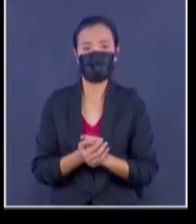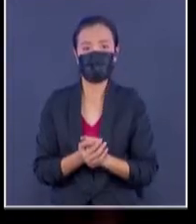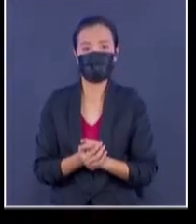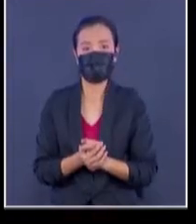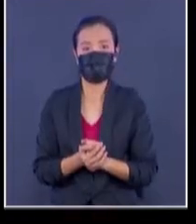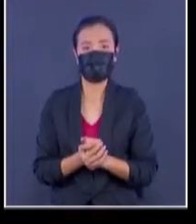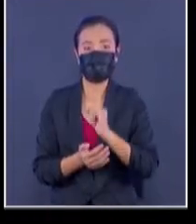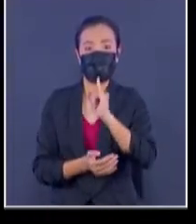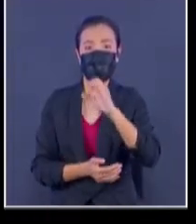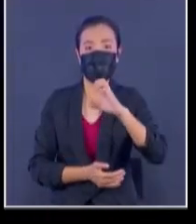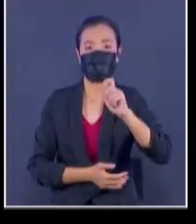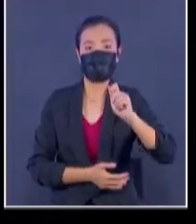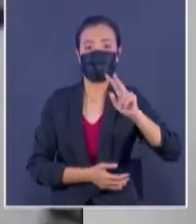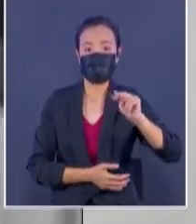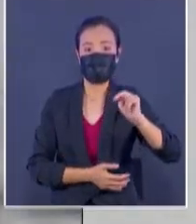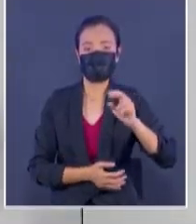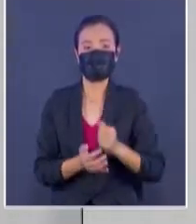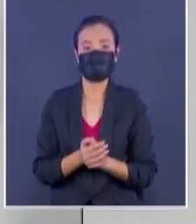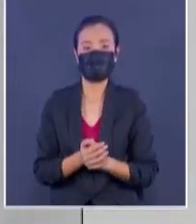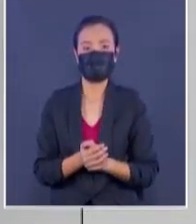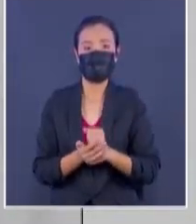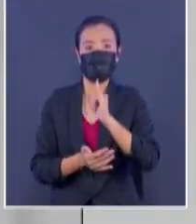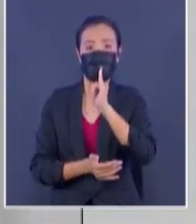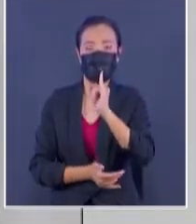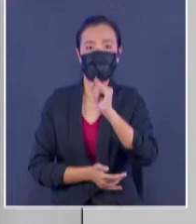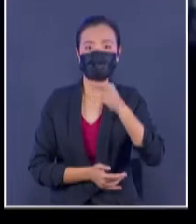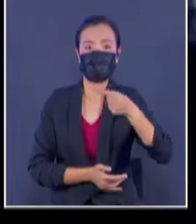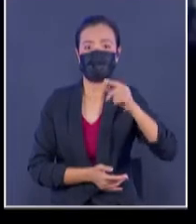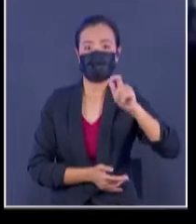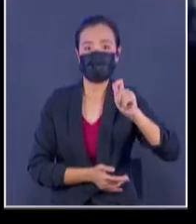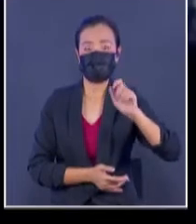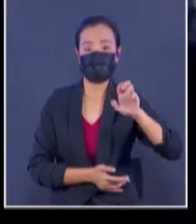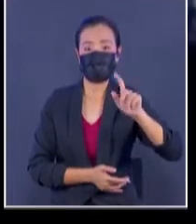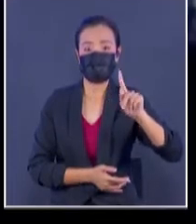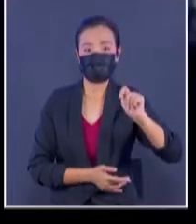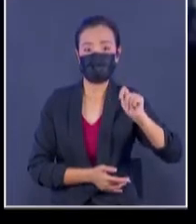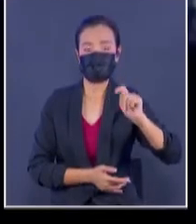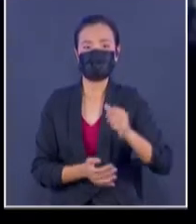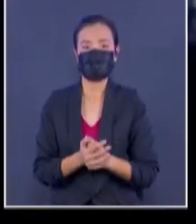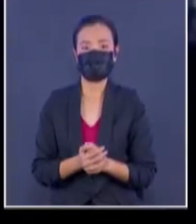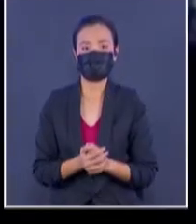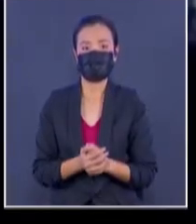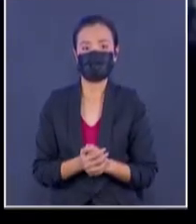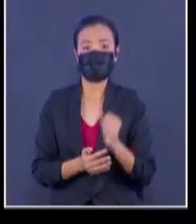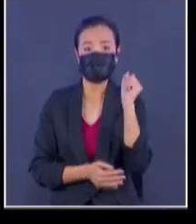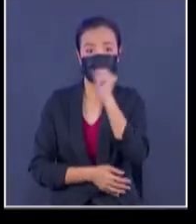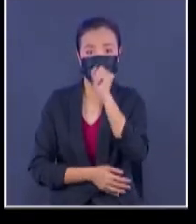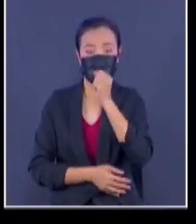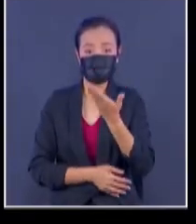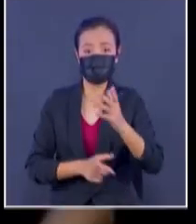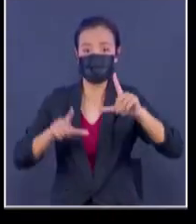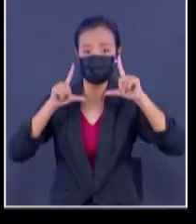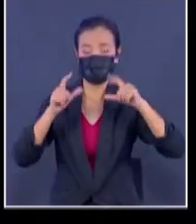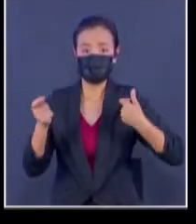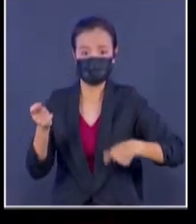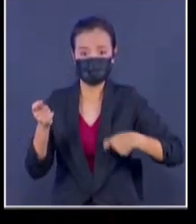No Satisfaction, Jumping Jack Flash และ Get Off My Cloud หลังจากมีข่าวการเสียชีวิตของชาลีวัตส์นะคะก็มีคนดังในแวดว